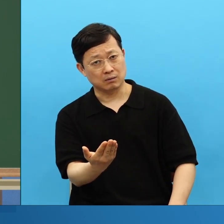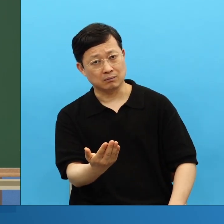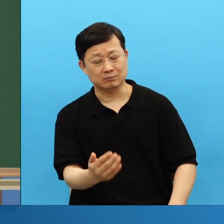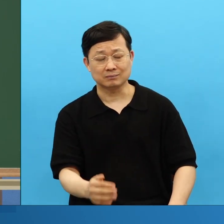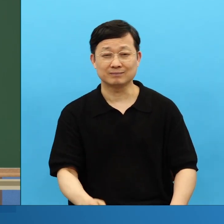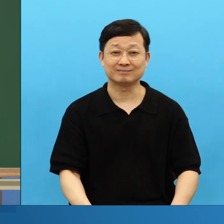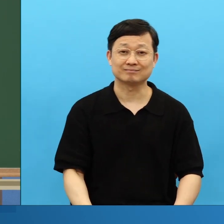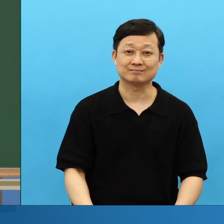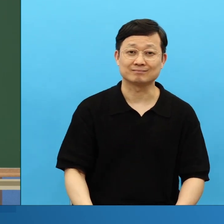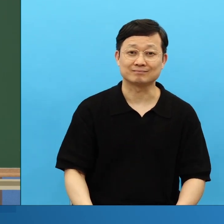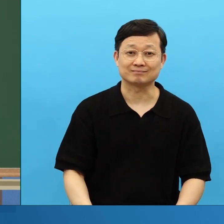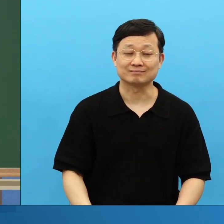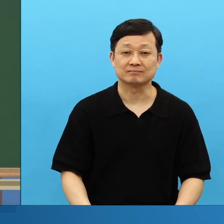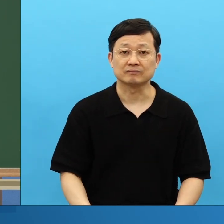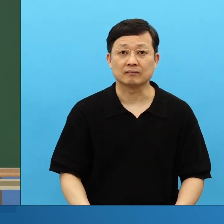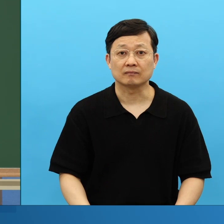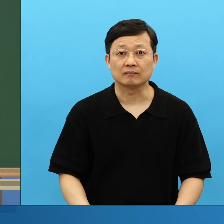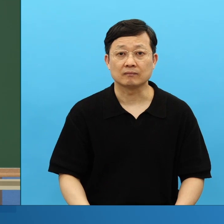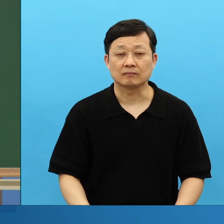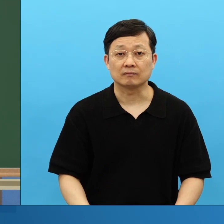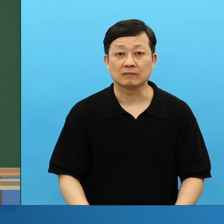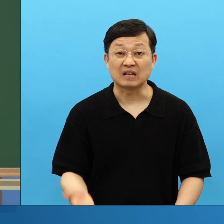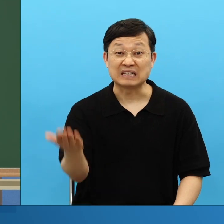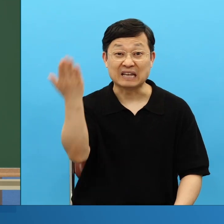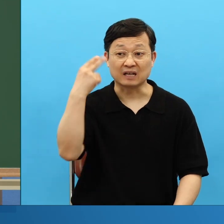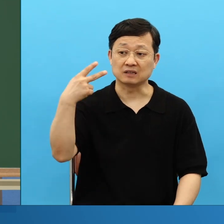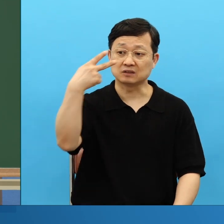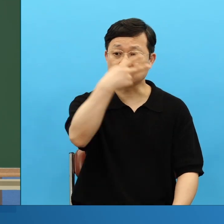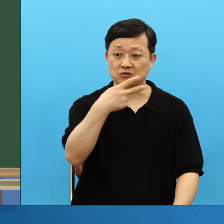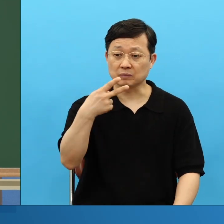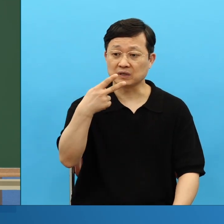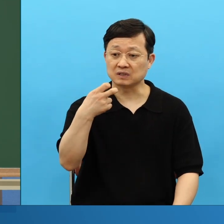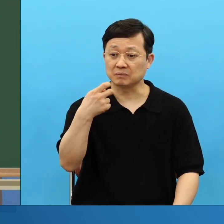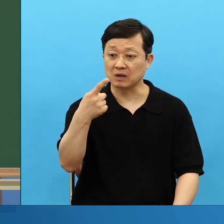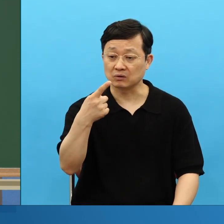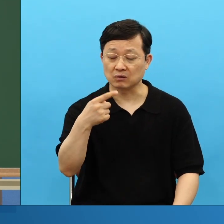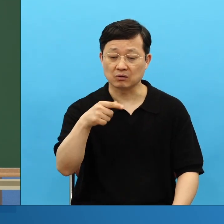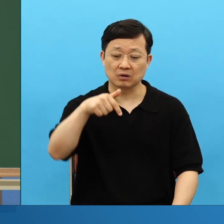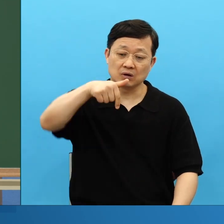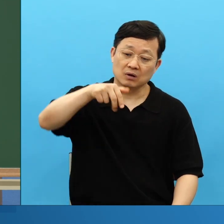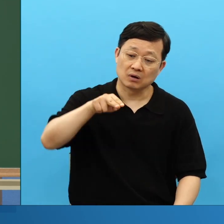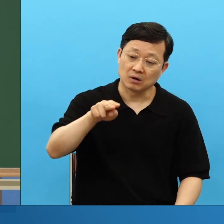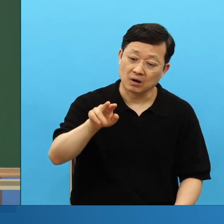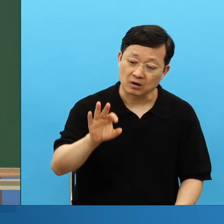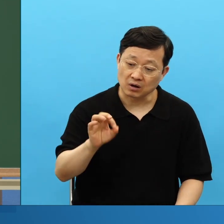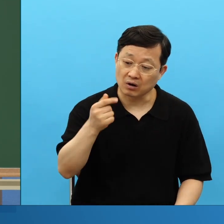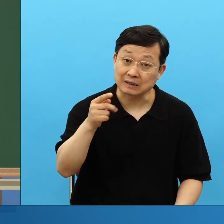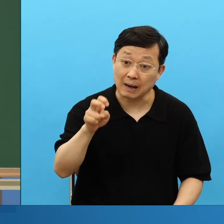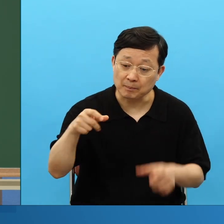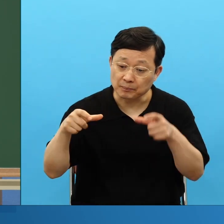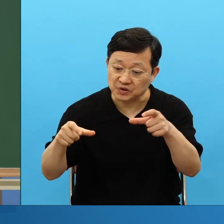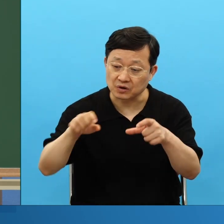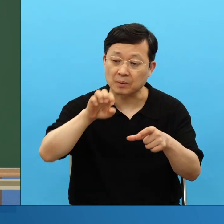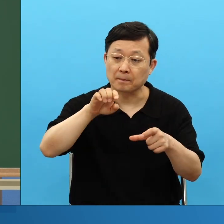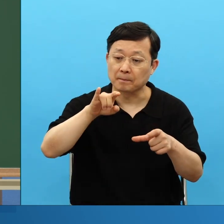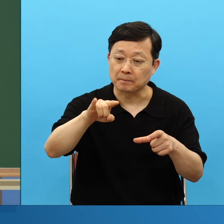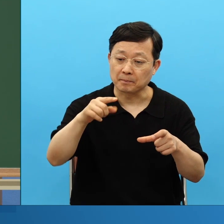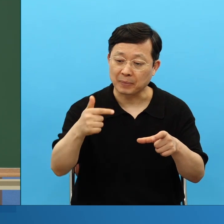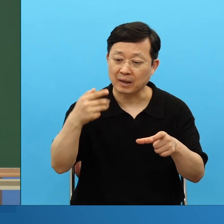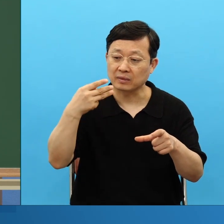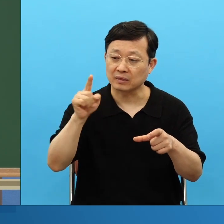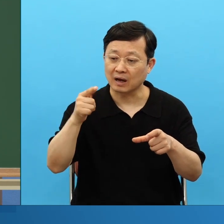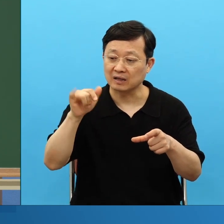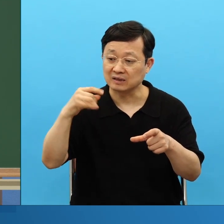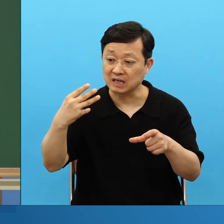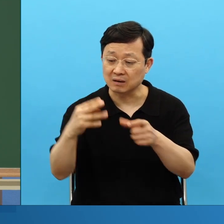제가 21년도 경남 펜타닐 사건 일어나고 대구에 교육받으러 온 학생을 제가 2명을 직접